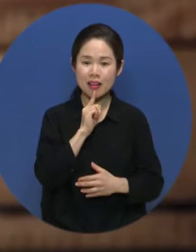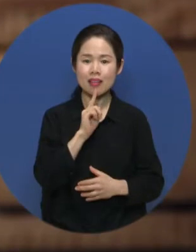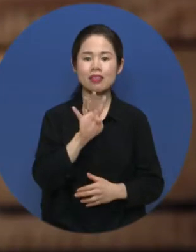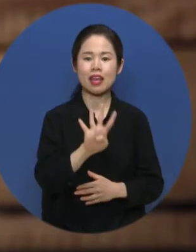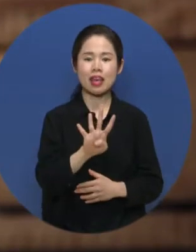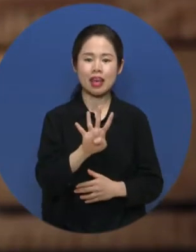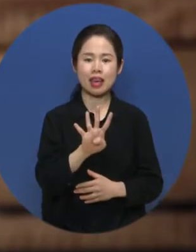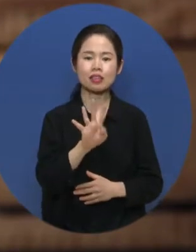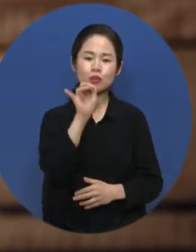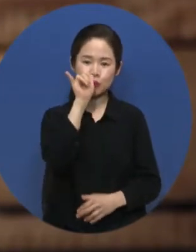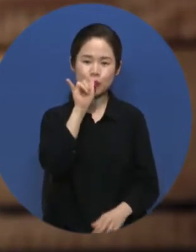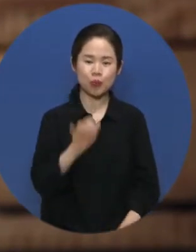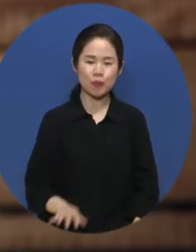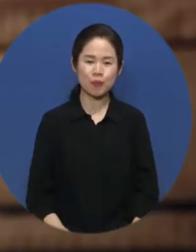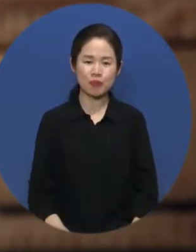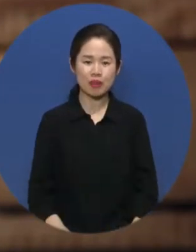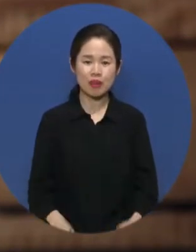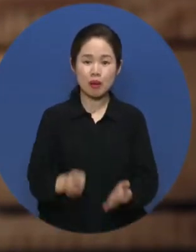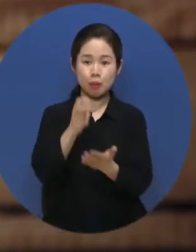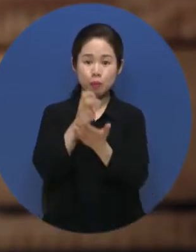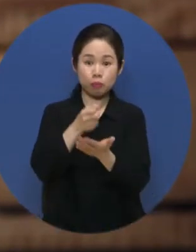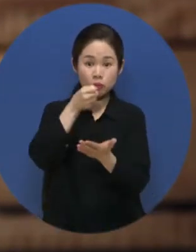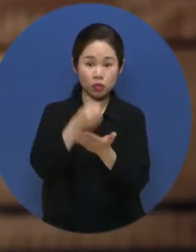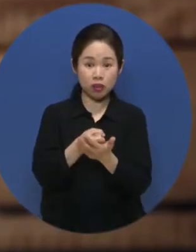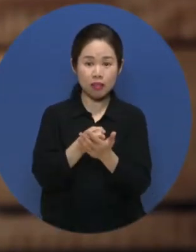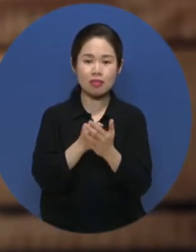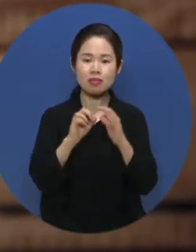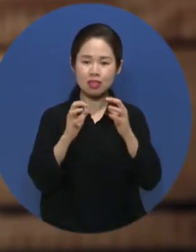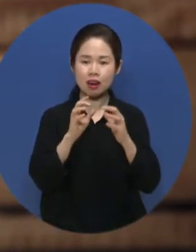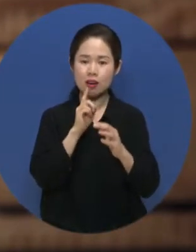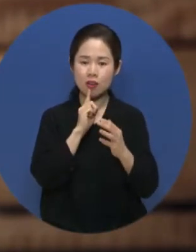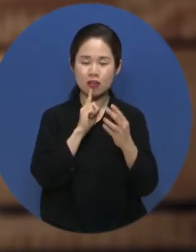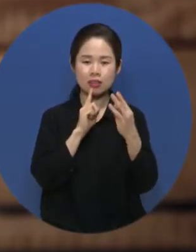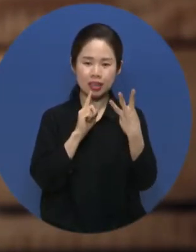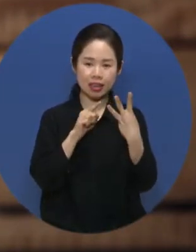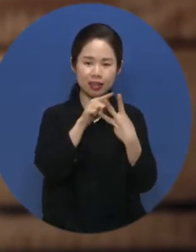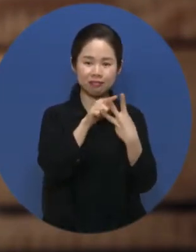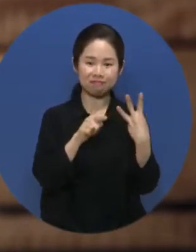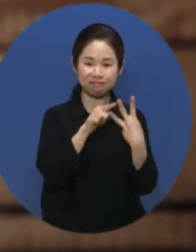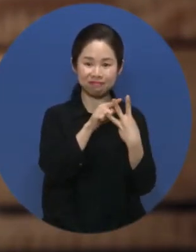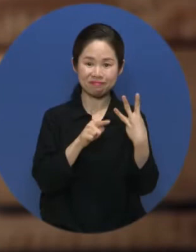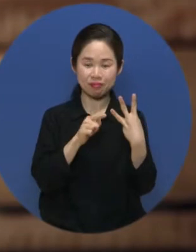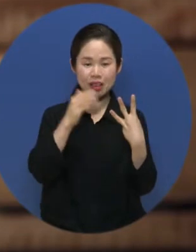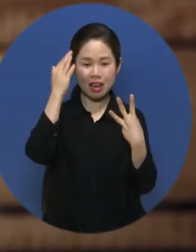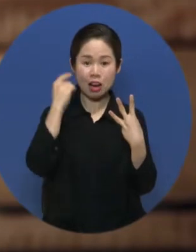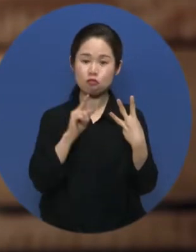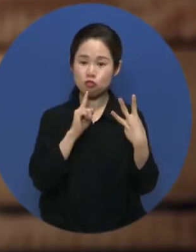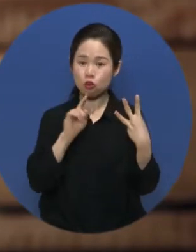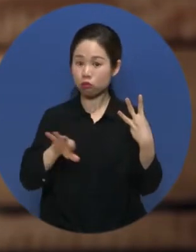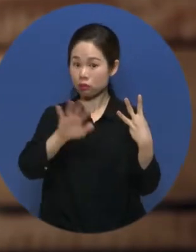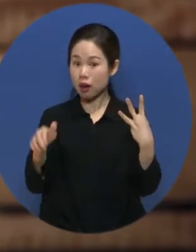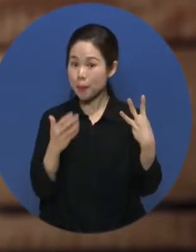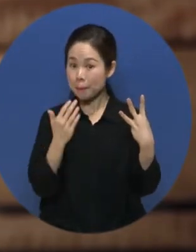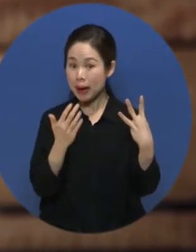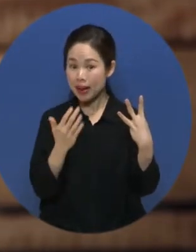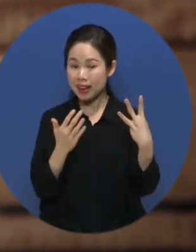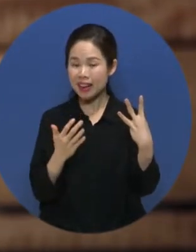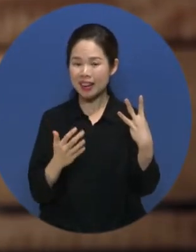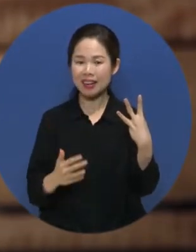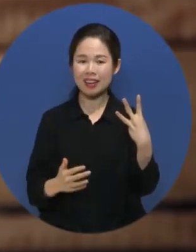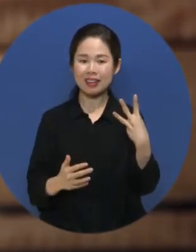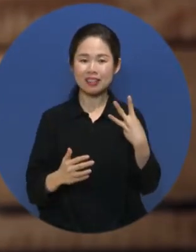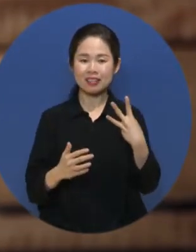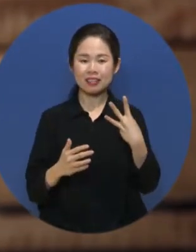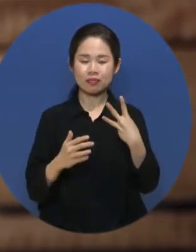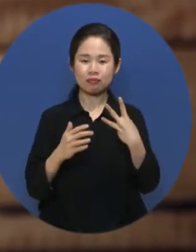돼요. 법적으로 정해진 게 3가지입니다. 자, 우리말 한국어는 누구나 할 수 있죠. 그리고 그걸 기반으로